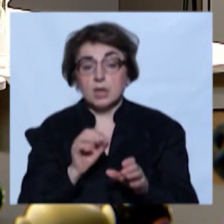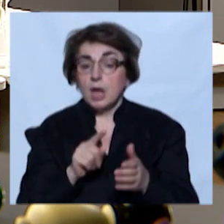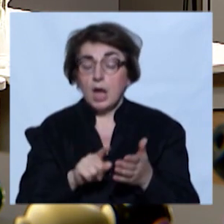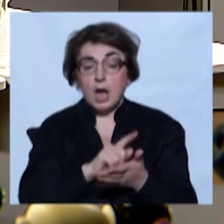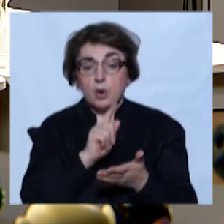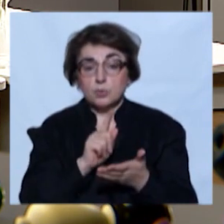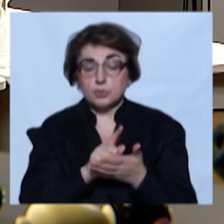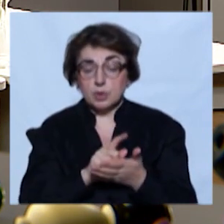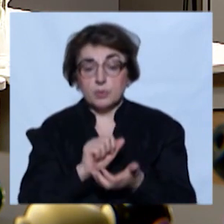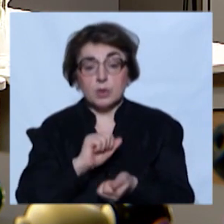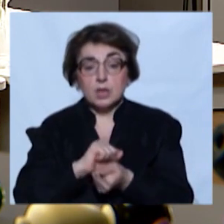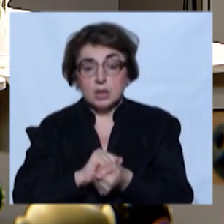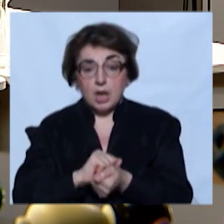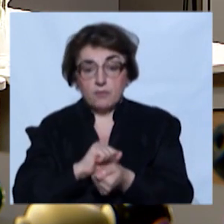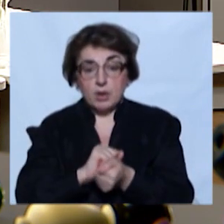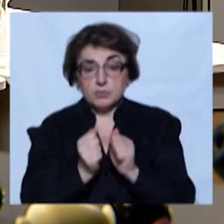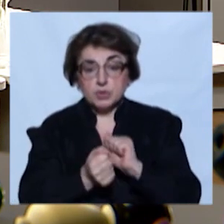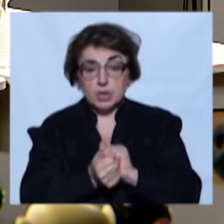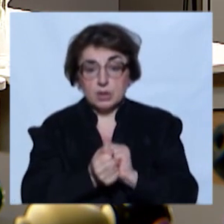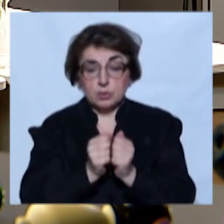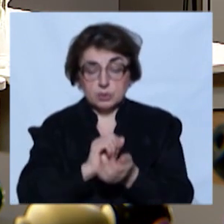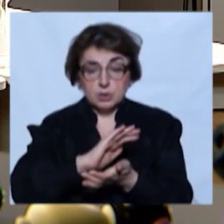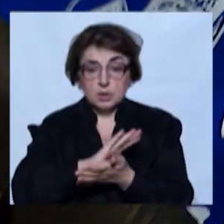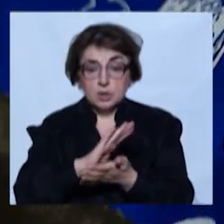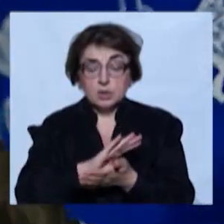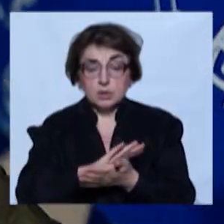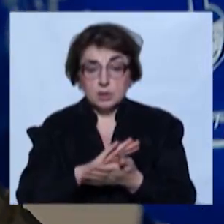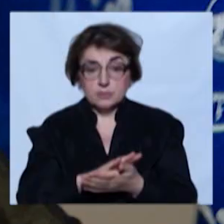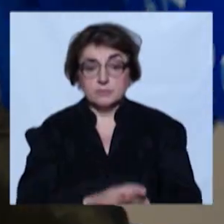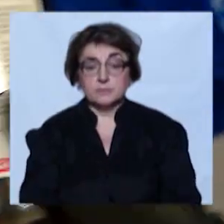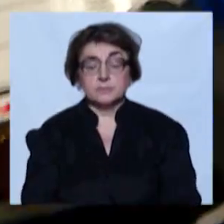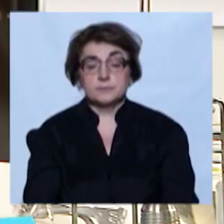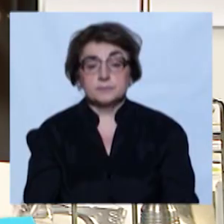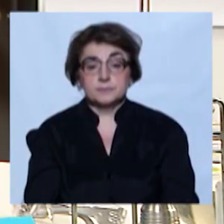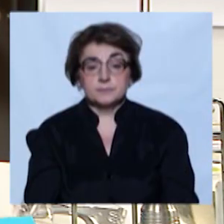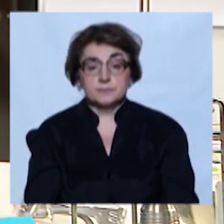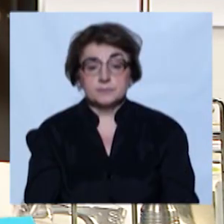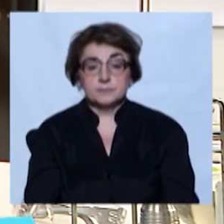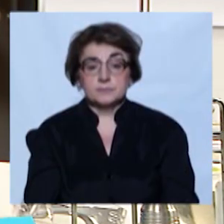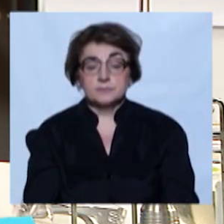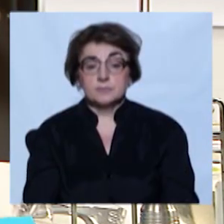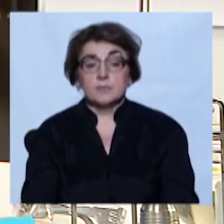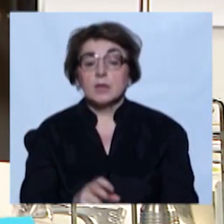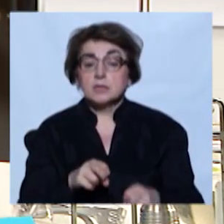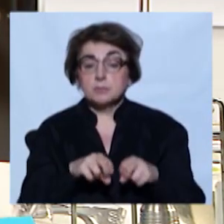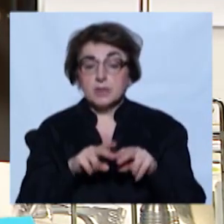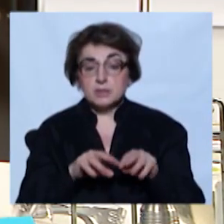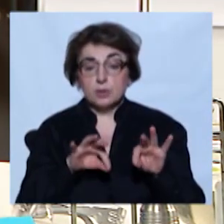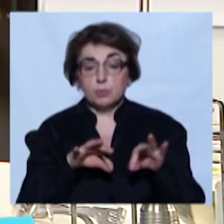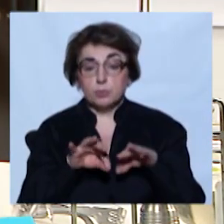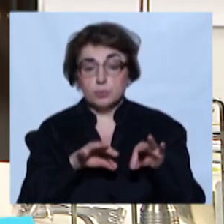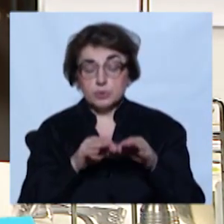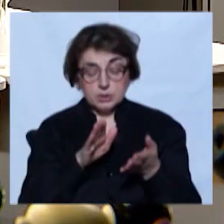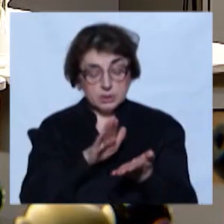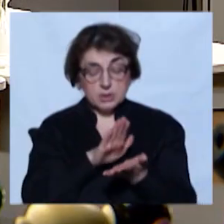ფენიდან, შეუმშრალებთ შესაბამის ნავთის ფენას. რა თქმა უნდა, ფილტრის ქაღალდზე უნდა ამოვიღოთ